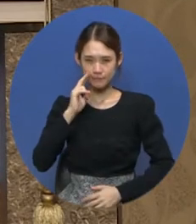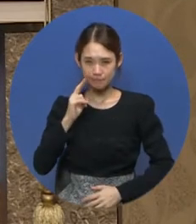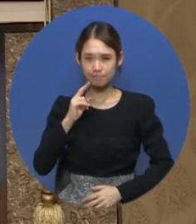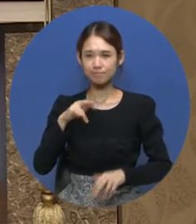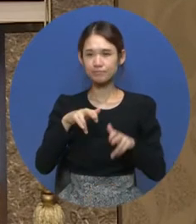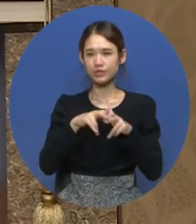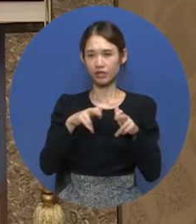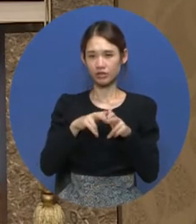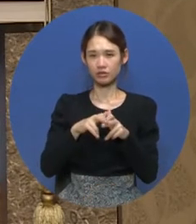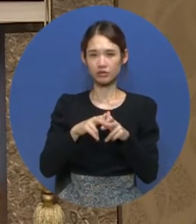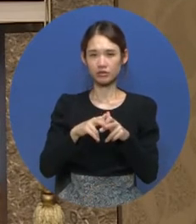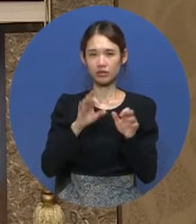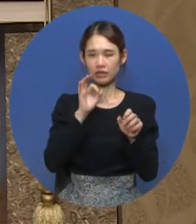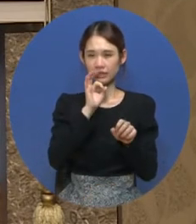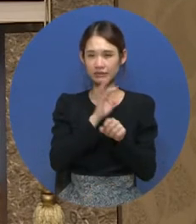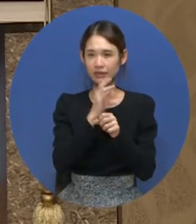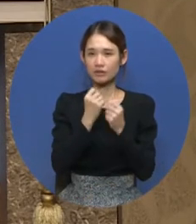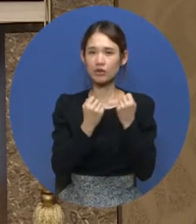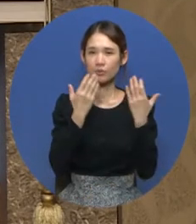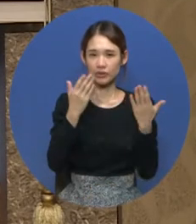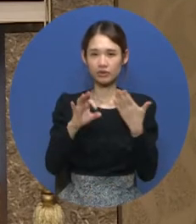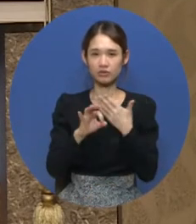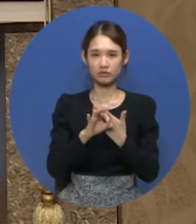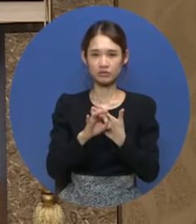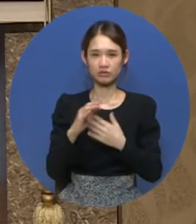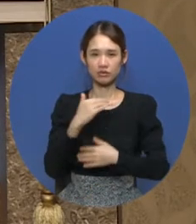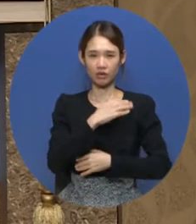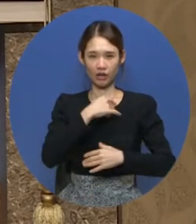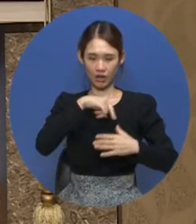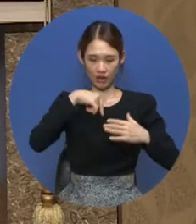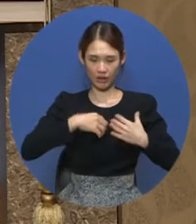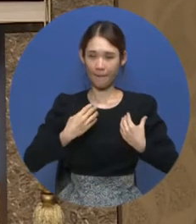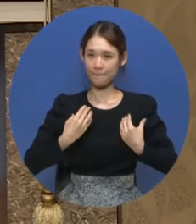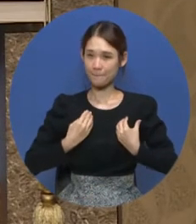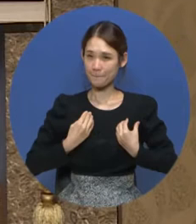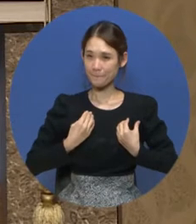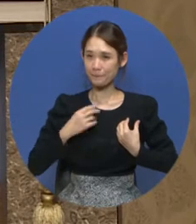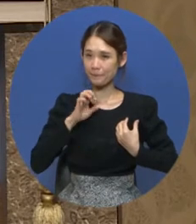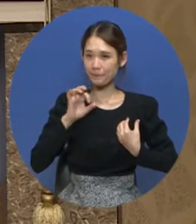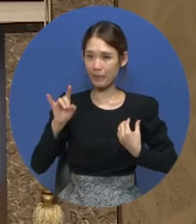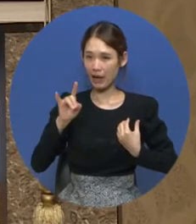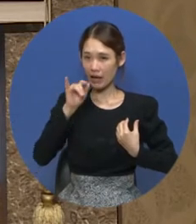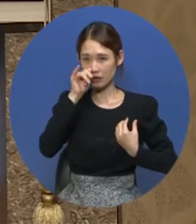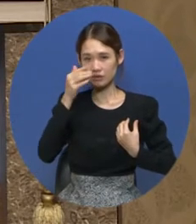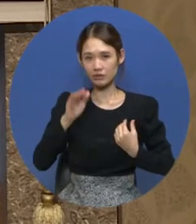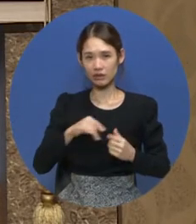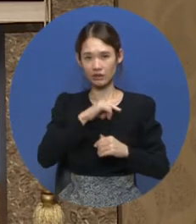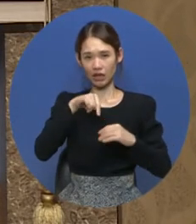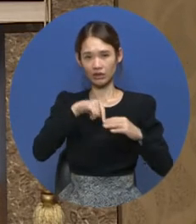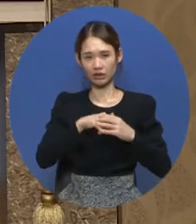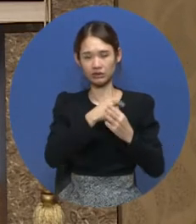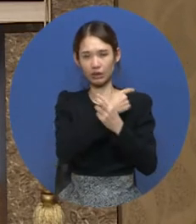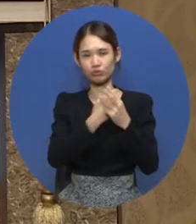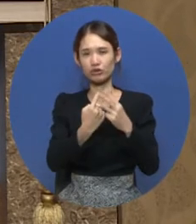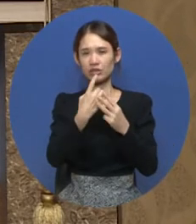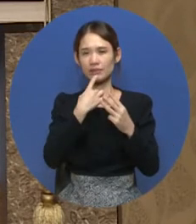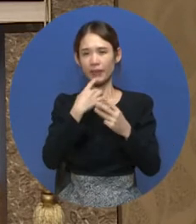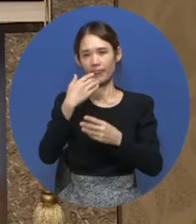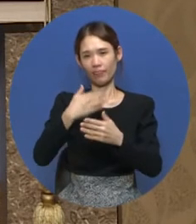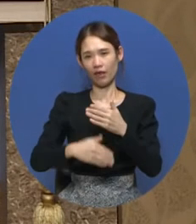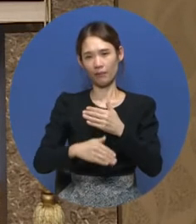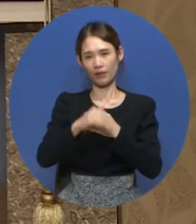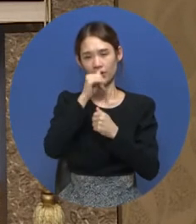구요 뭐 간단히 설명드리면 은 우리 인체내에 패가 있는데 3분의 1밖에 패가 남아있지 가 않아서